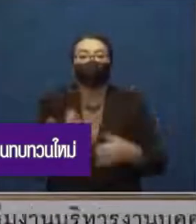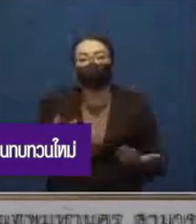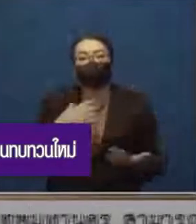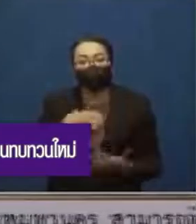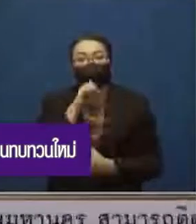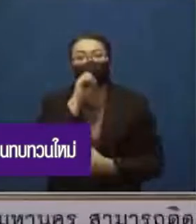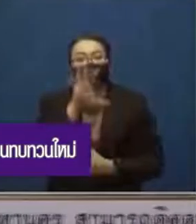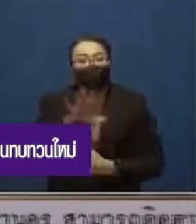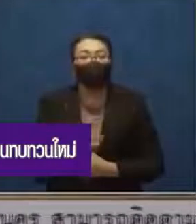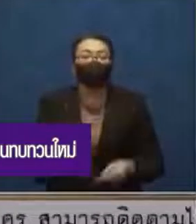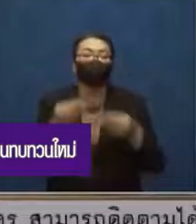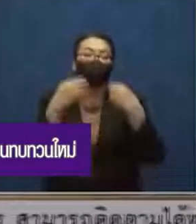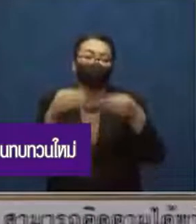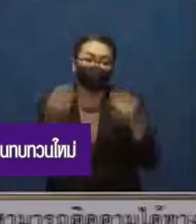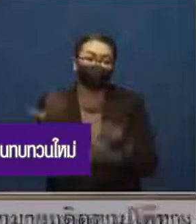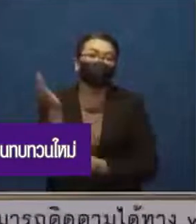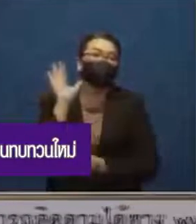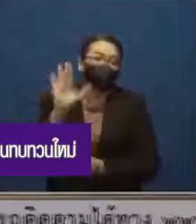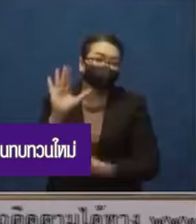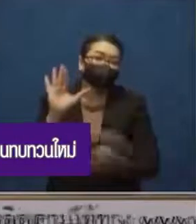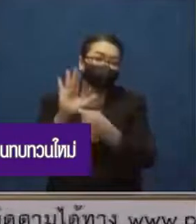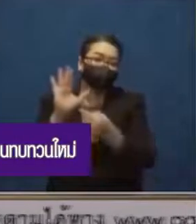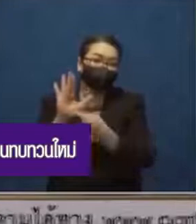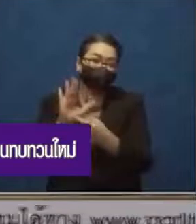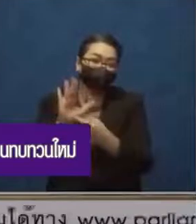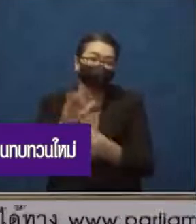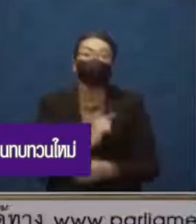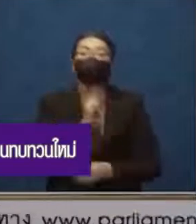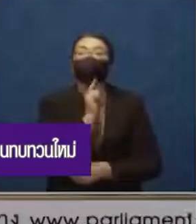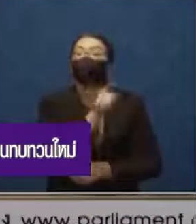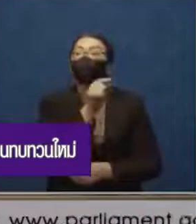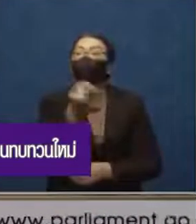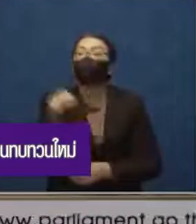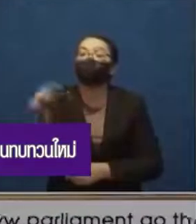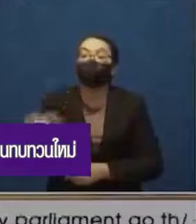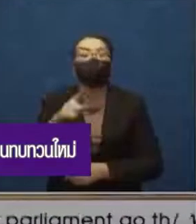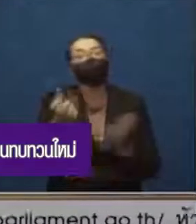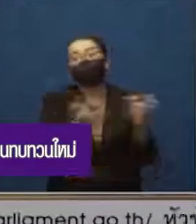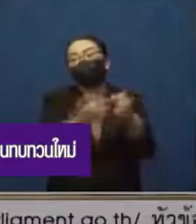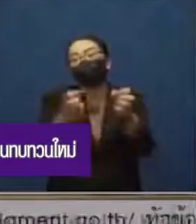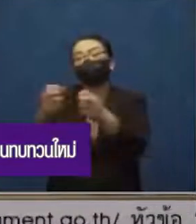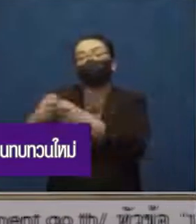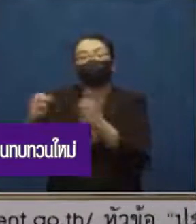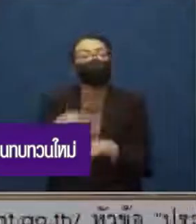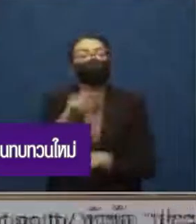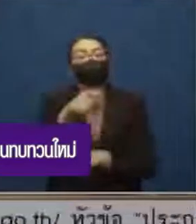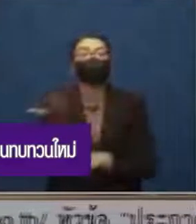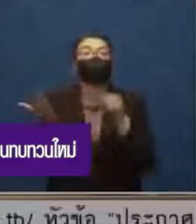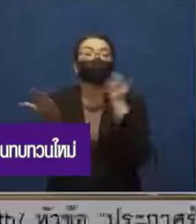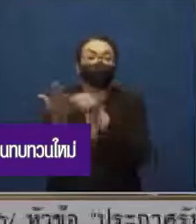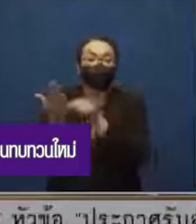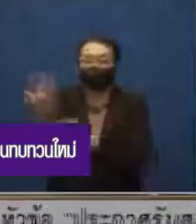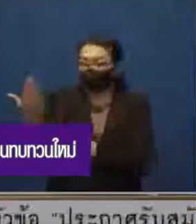ทำทุกอย่างราวกับว่าเขากำลังมองเราอยู่เมื่อไม่มีไอดอลหรือครูทางการเมืองสุดท้ายไฟและพลังนั้นจะเผาไหม้ตัวเองไปอย่างน่าเสียด